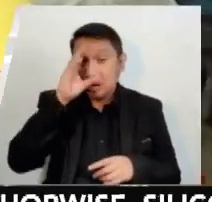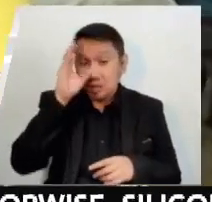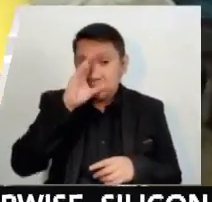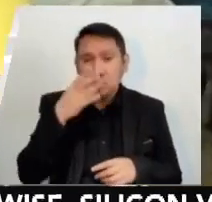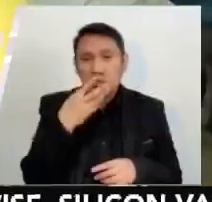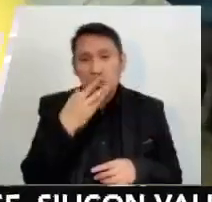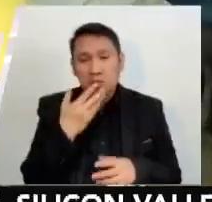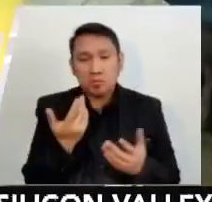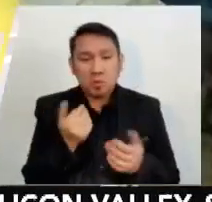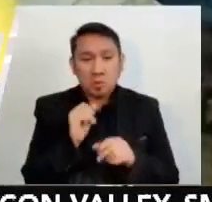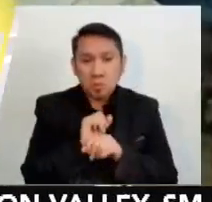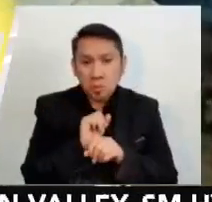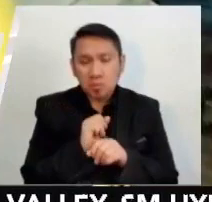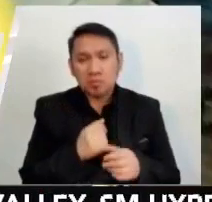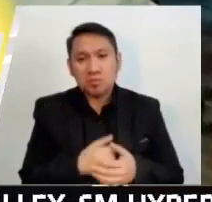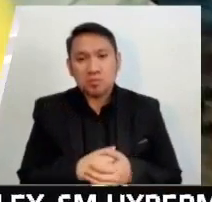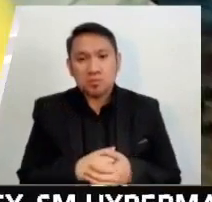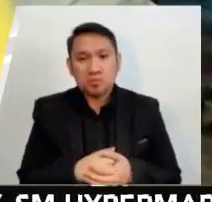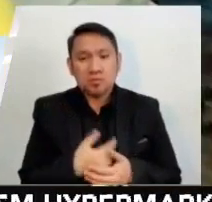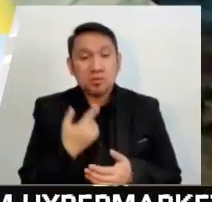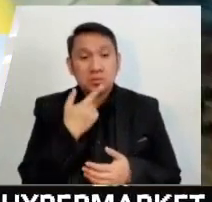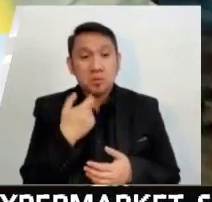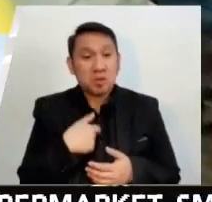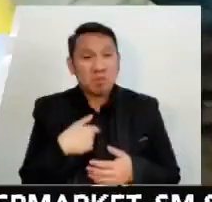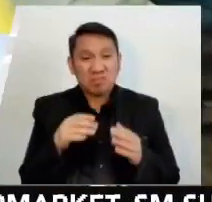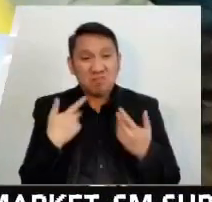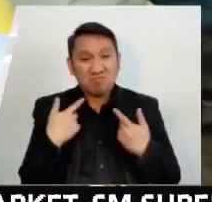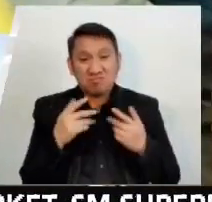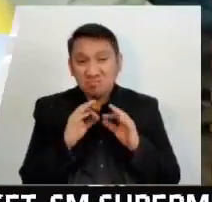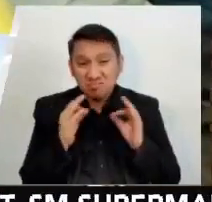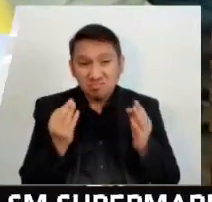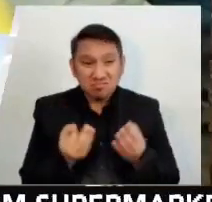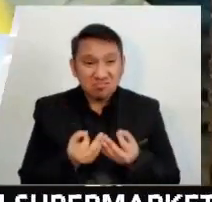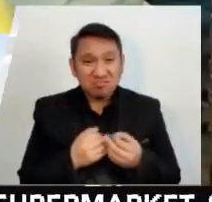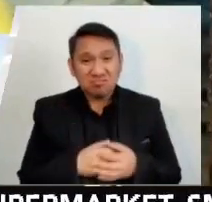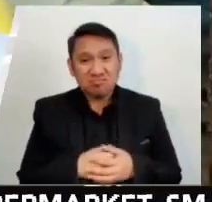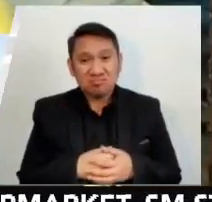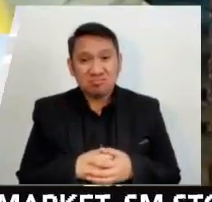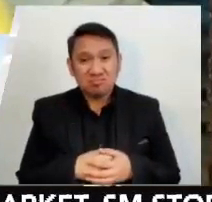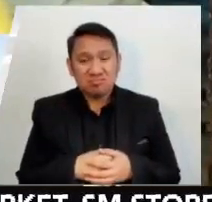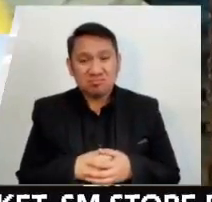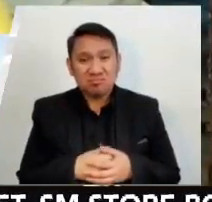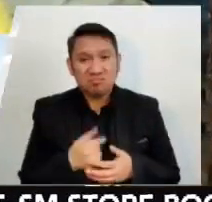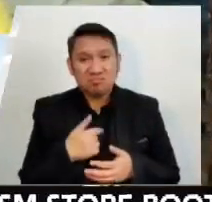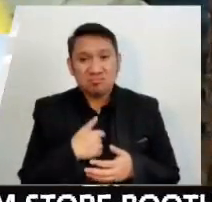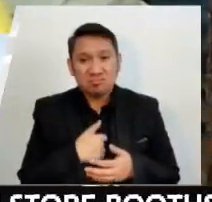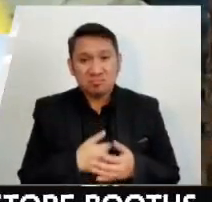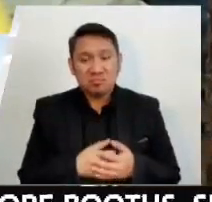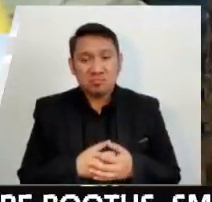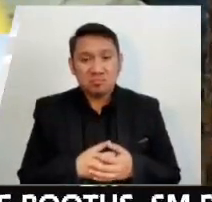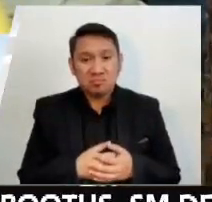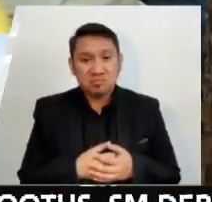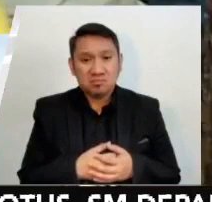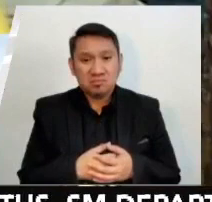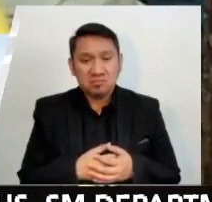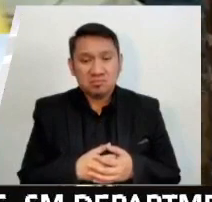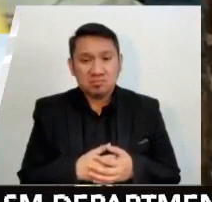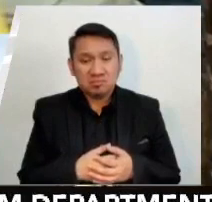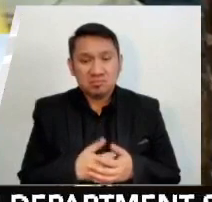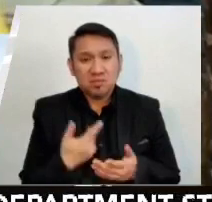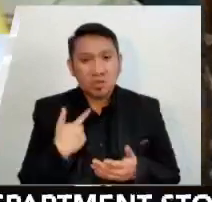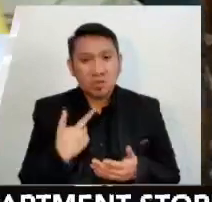ay pamilyadong tao. Ako po ay nagipit. Kung may alam ko magkakapera ko sa